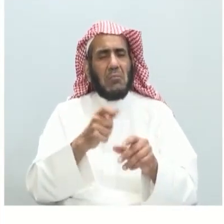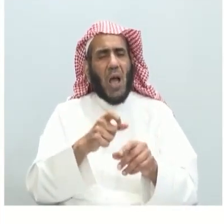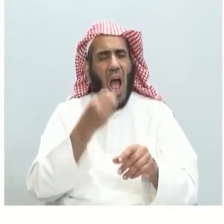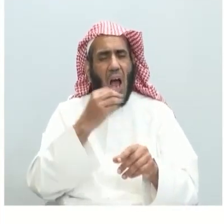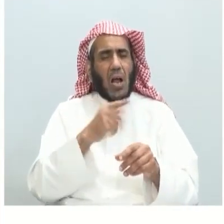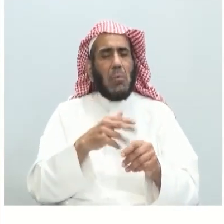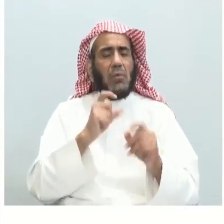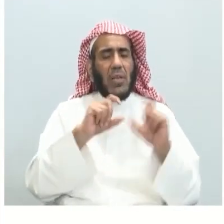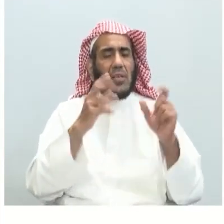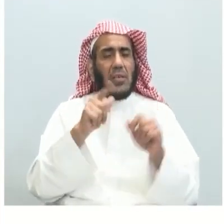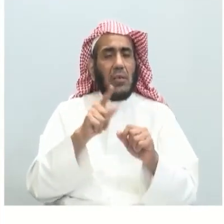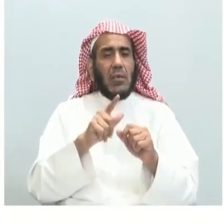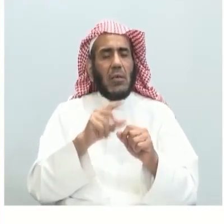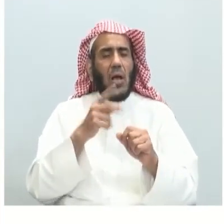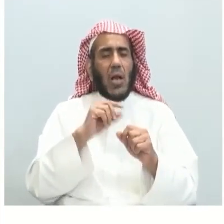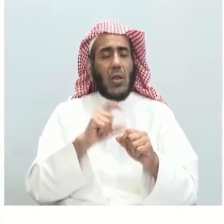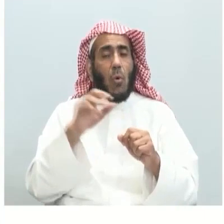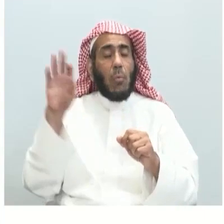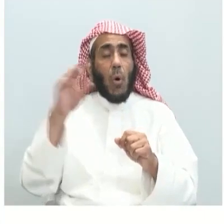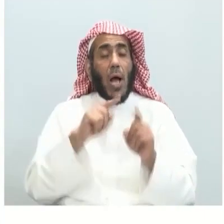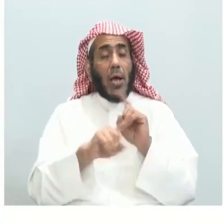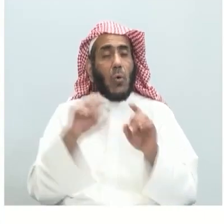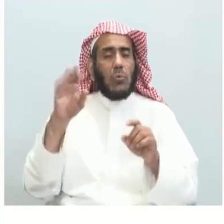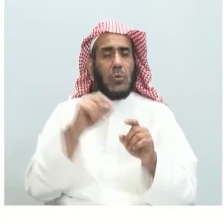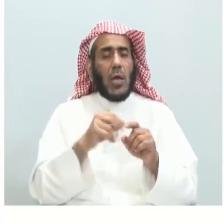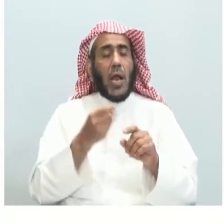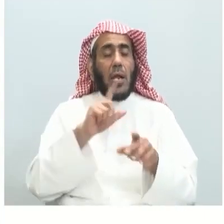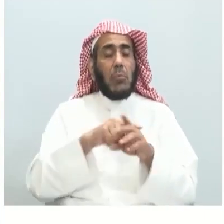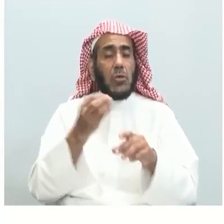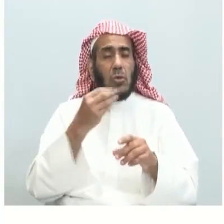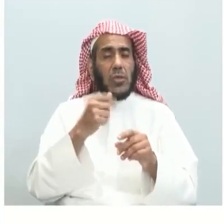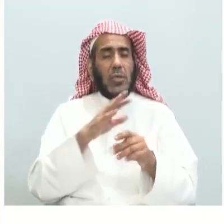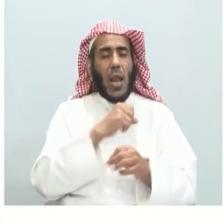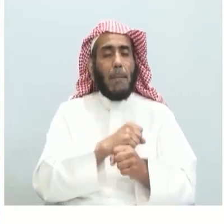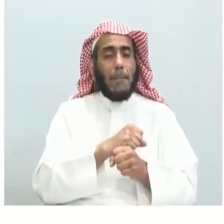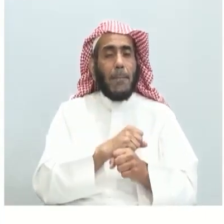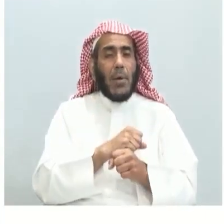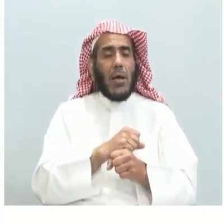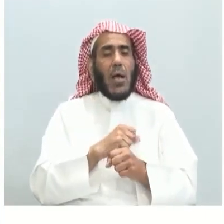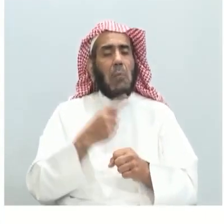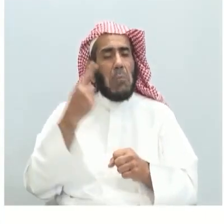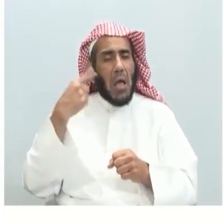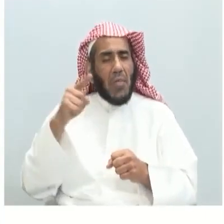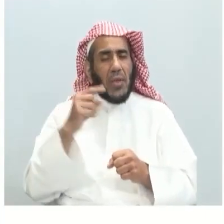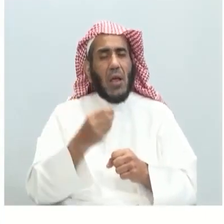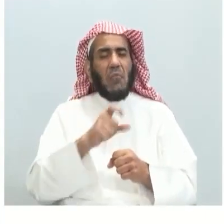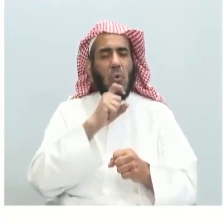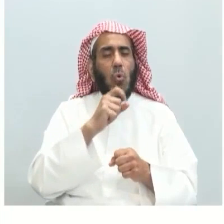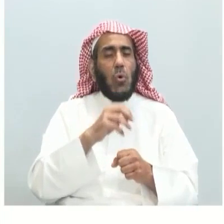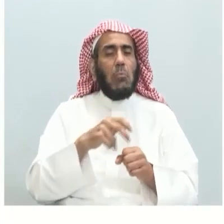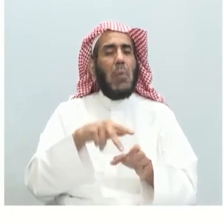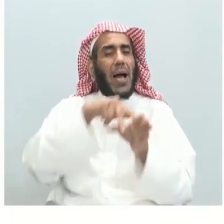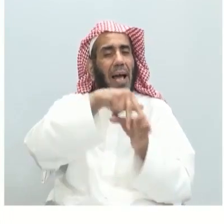كما جاء في الحديث الصحيح الذي رواه البخاري ومسلم ان النبي صلى الله عليه وسلم اذن في لحوم الخيل يعني